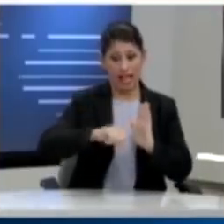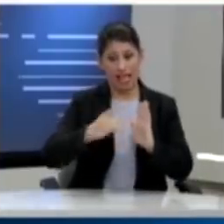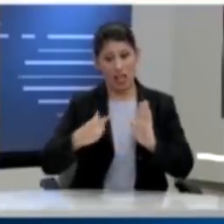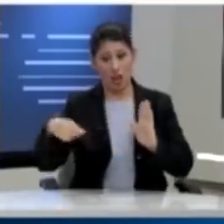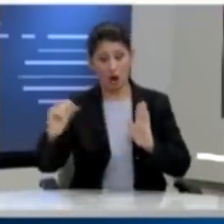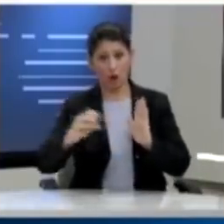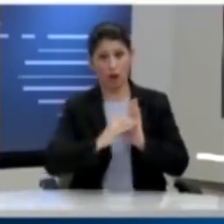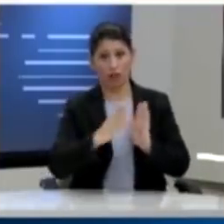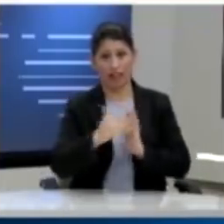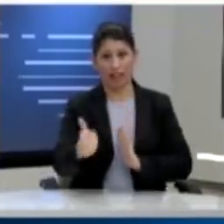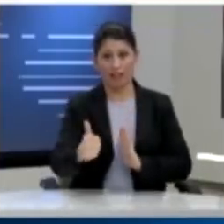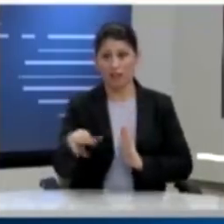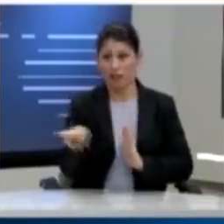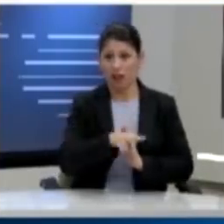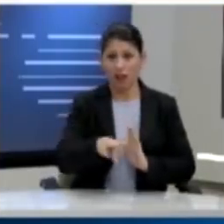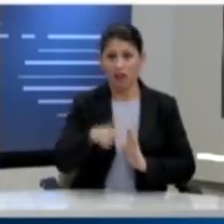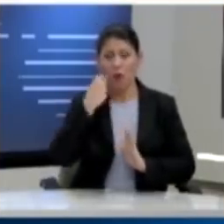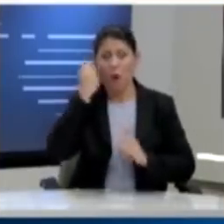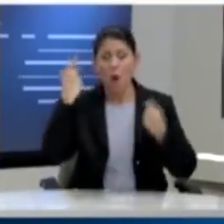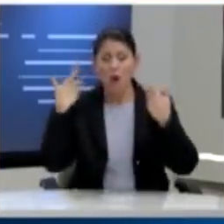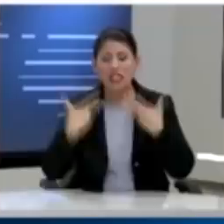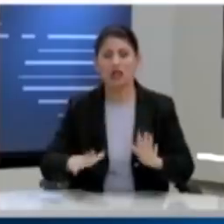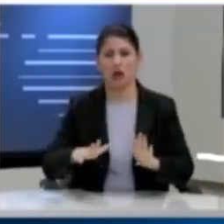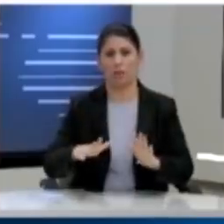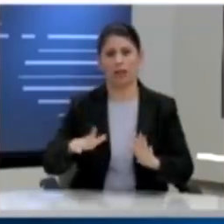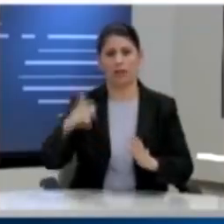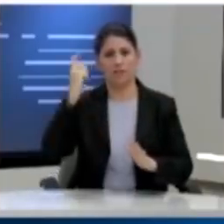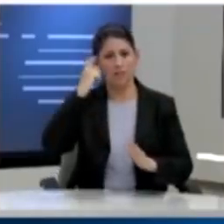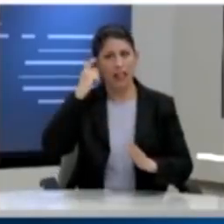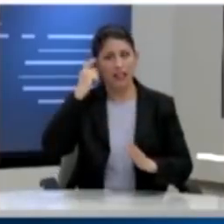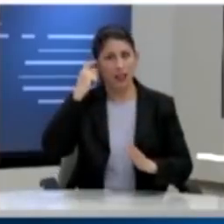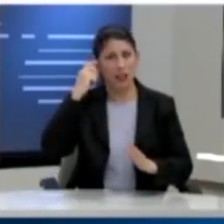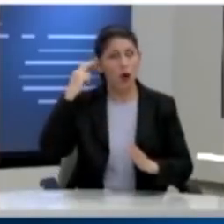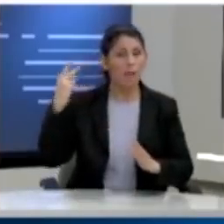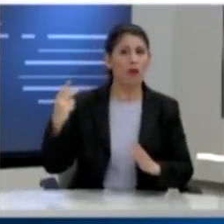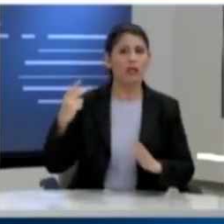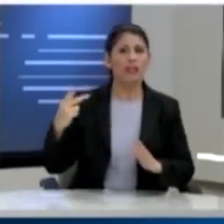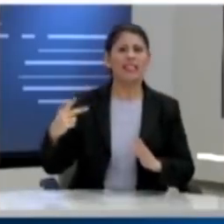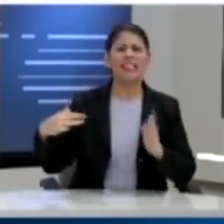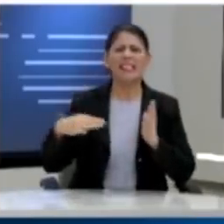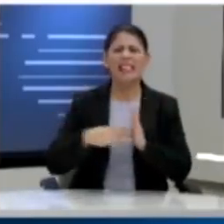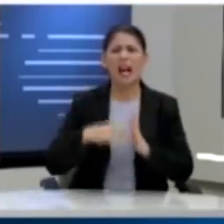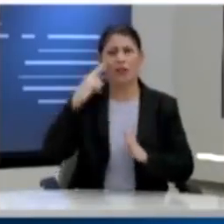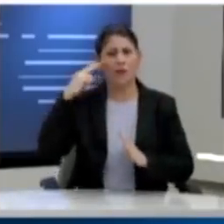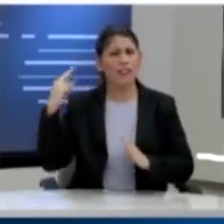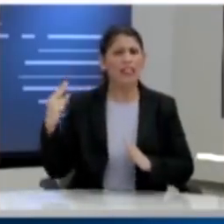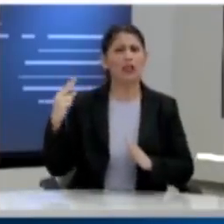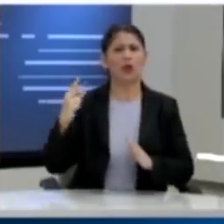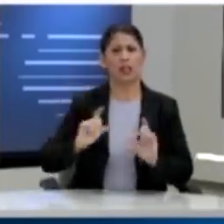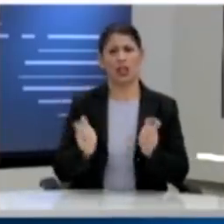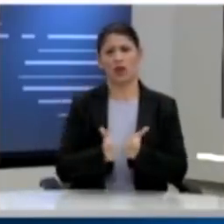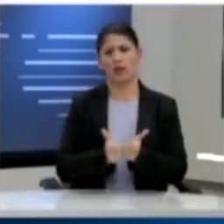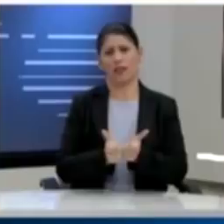παίζοντας και οι δυο ξεδιάντροπα με την νοημοσύνη δεκάδων χιλιάδων φοιτητών και των οικογένειών